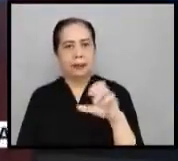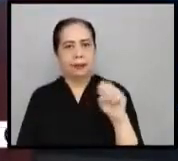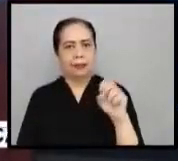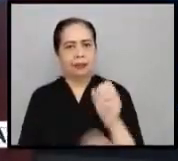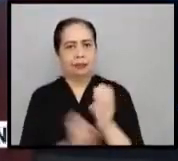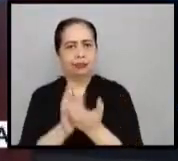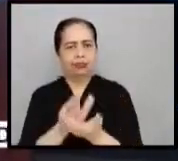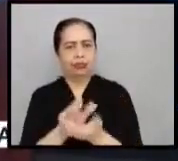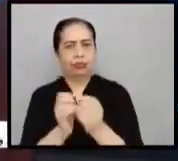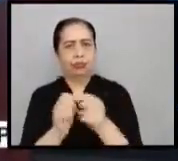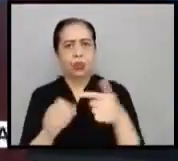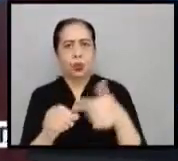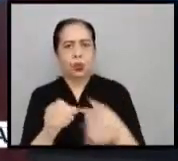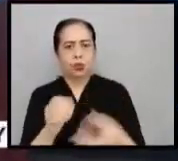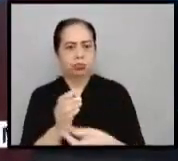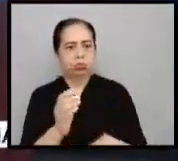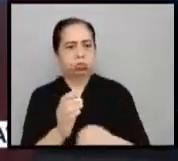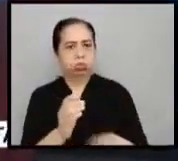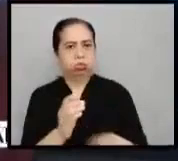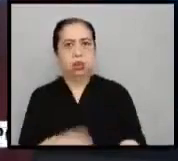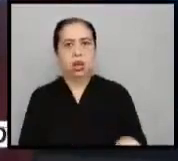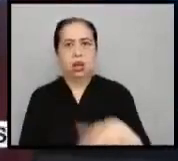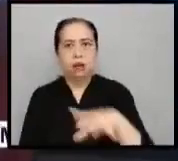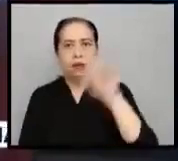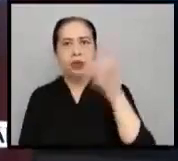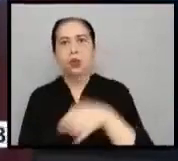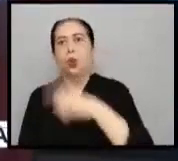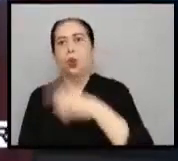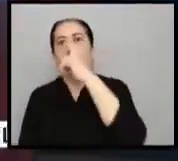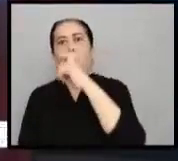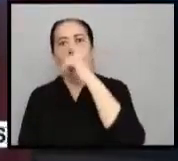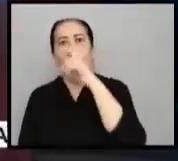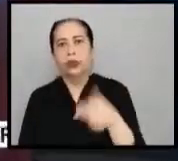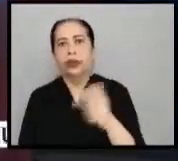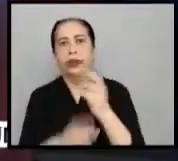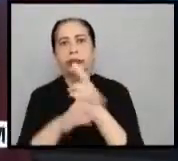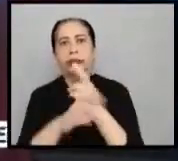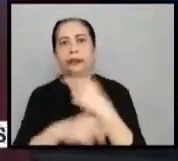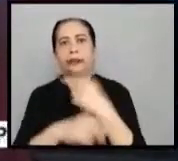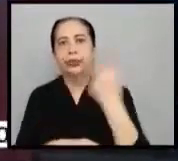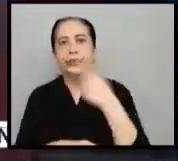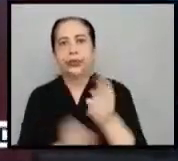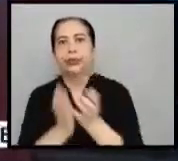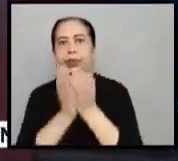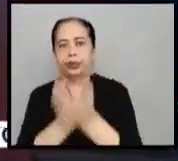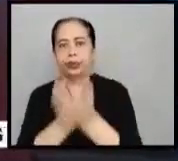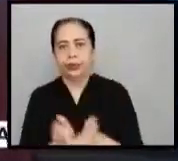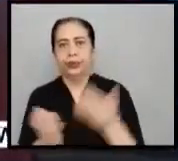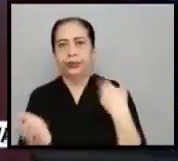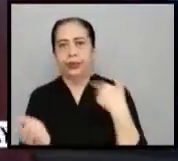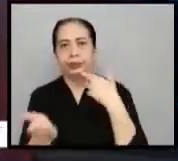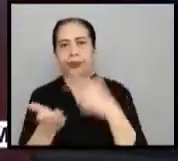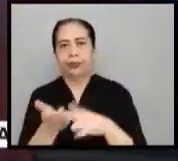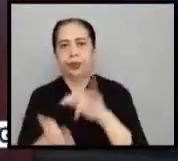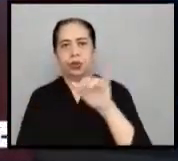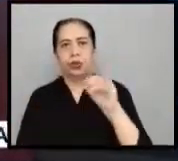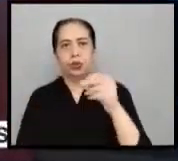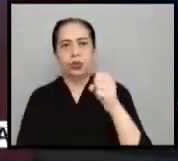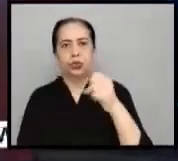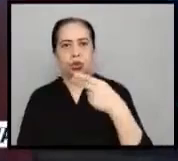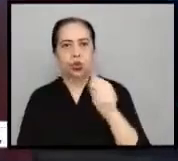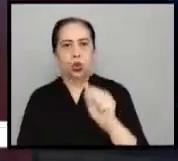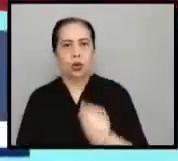langis, na-discovering scrap na o ni-rebuild na lang ang nasabing barko. Si Joshua Garcia sa detalye. Rise and shine,